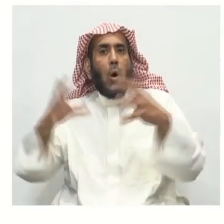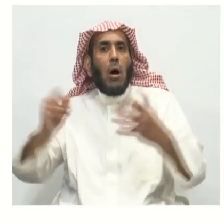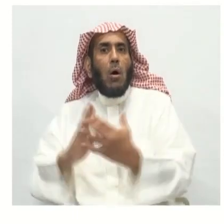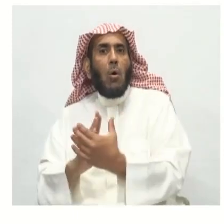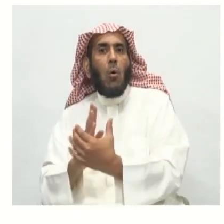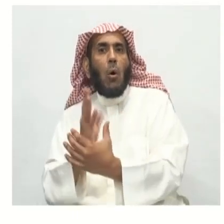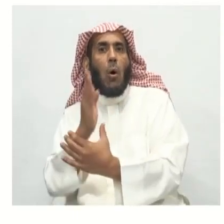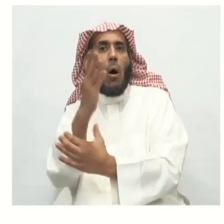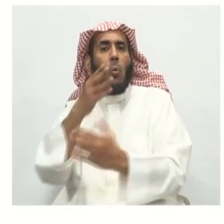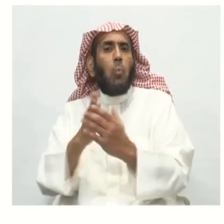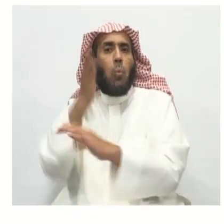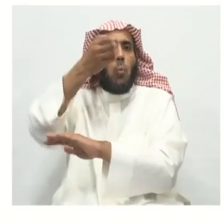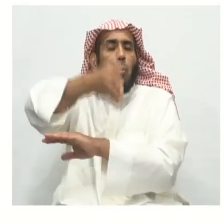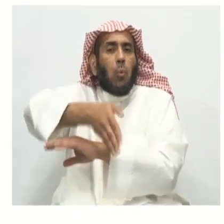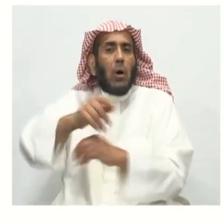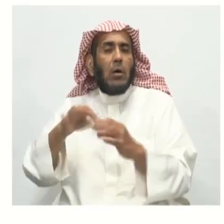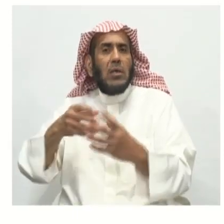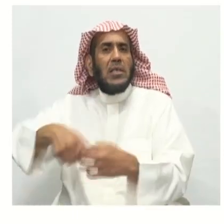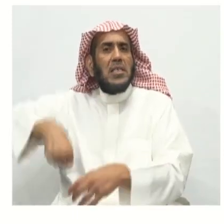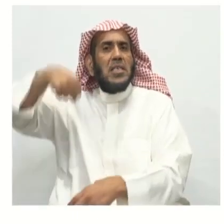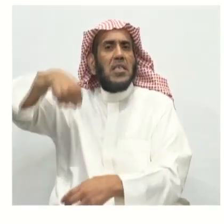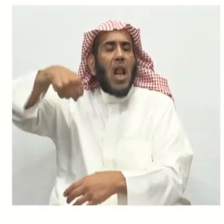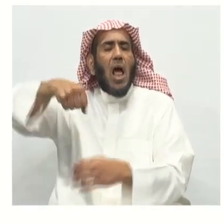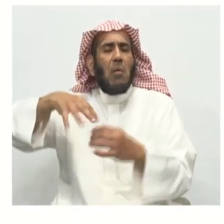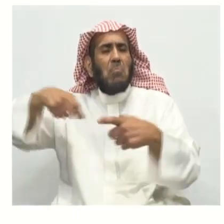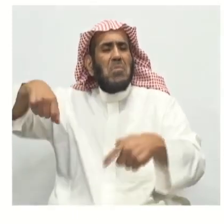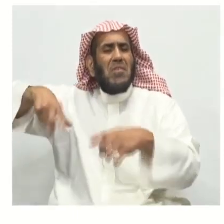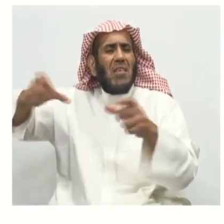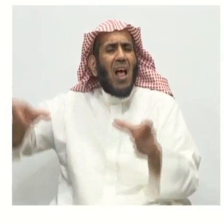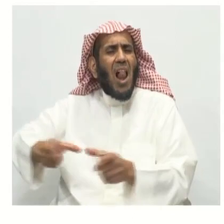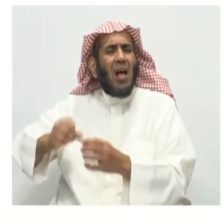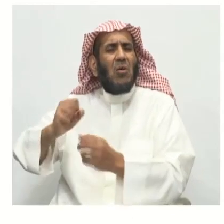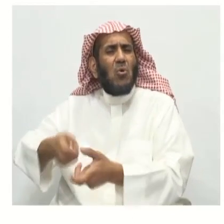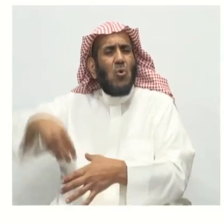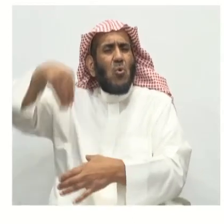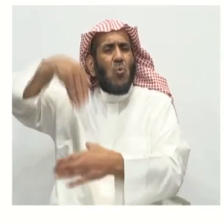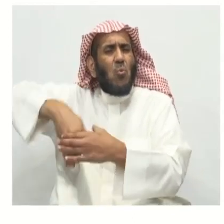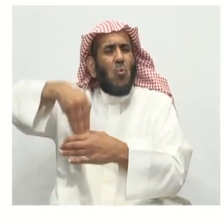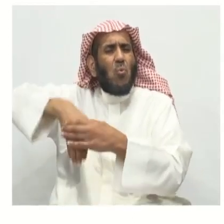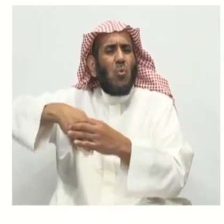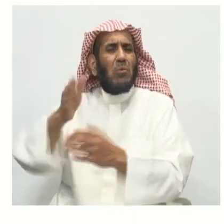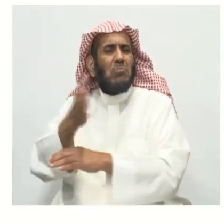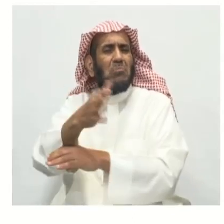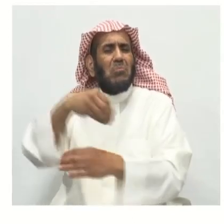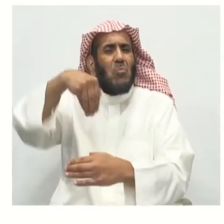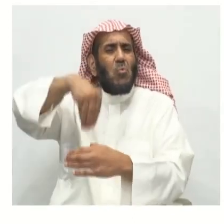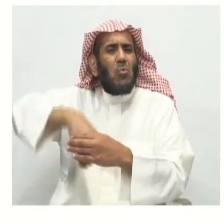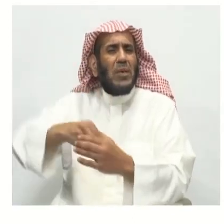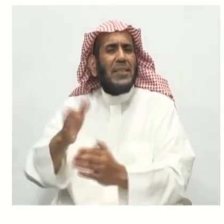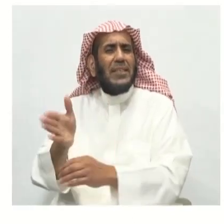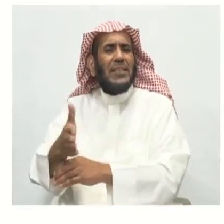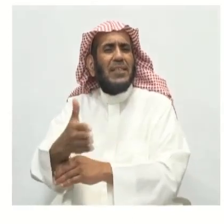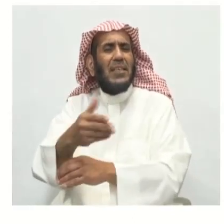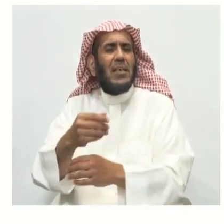المقتل المقتل هو السله اشبه ما يكون بالسله التي توضع فيها ال